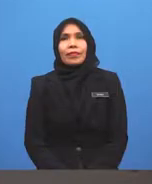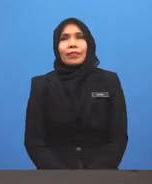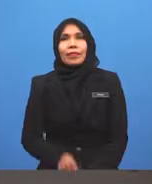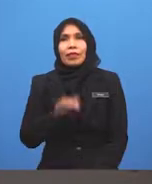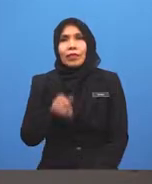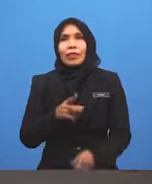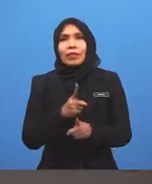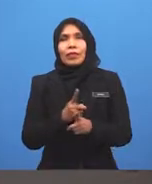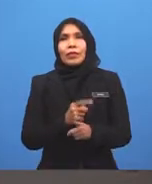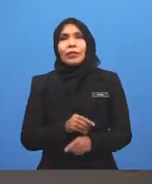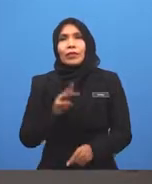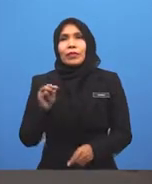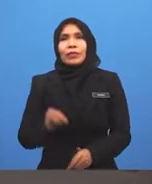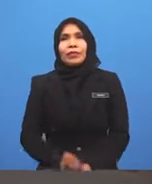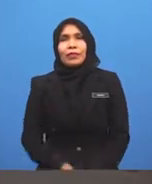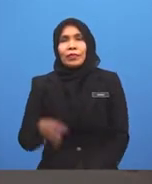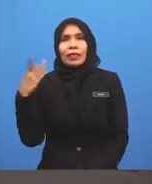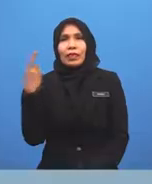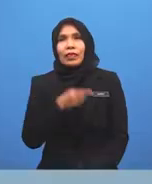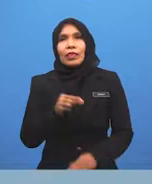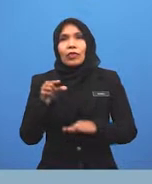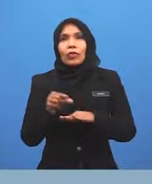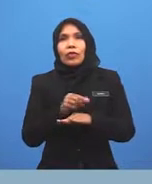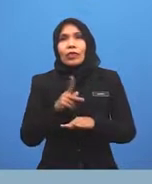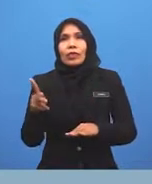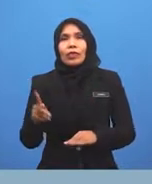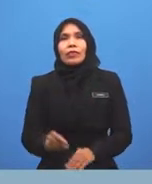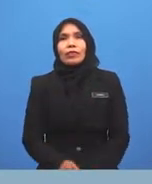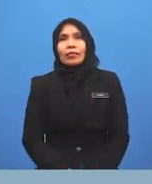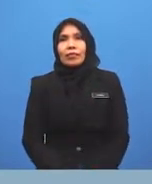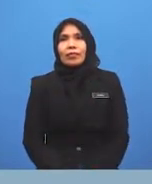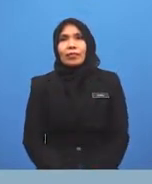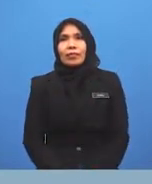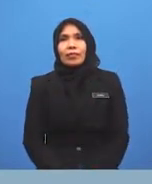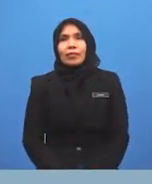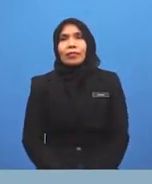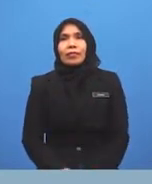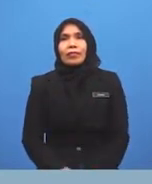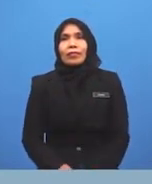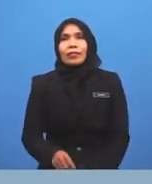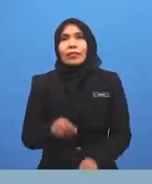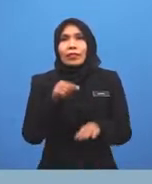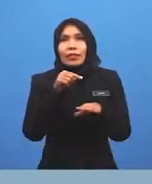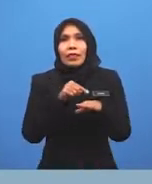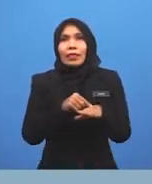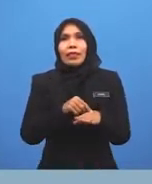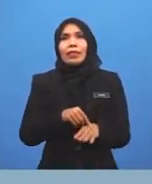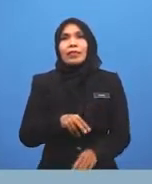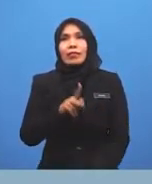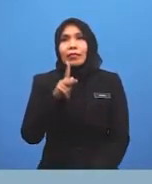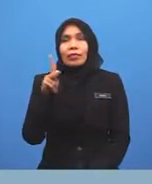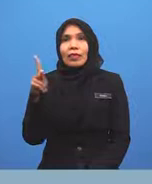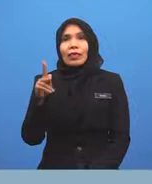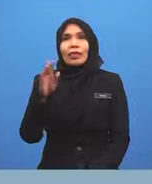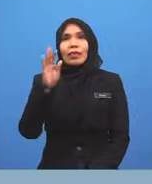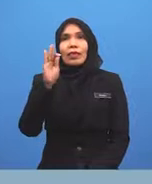Ya, betul murid-murid. Kita menggunakan petua tangan kanan Fleming bagi menentukan arah